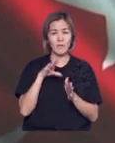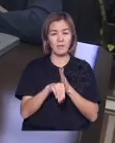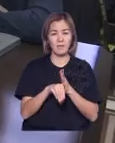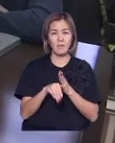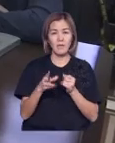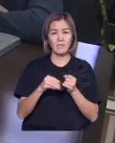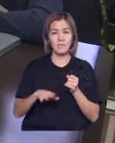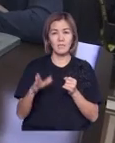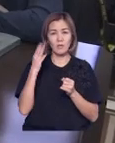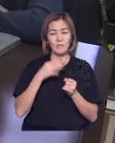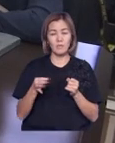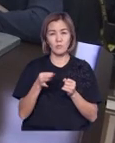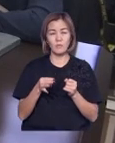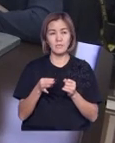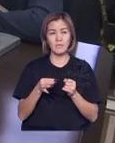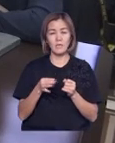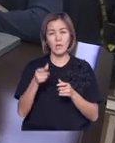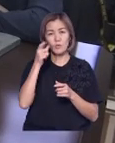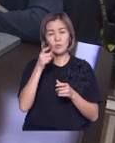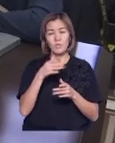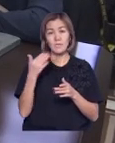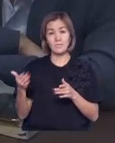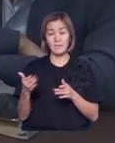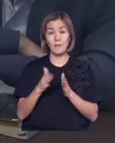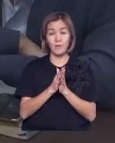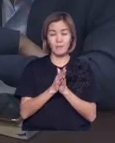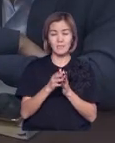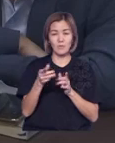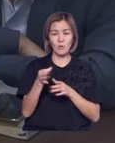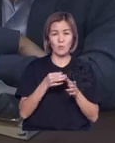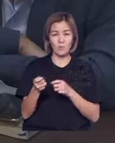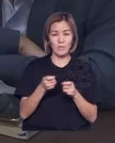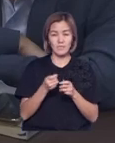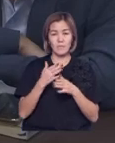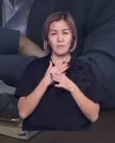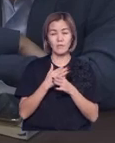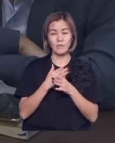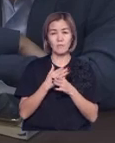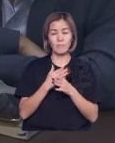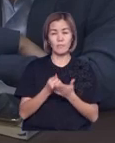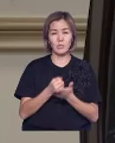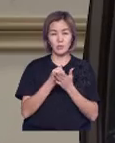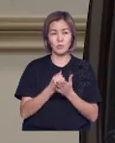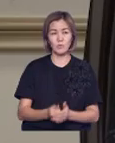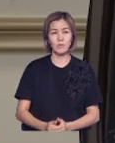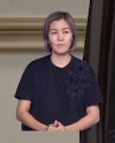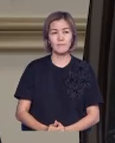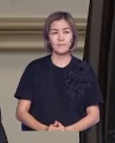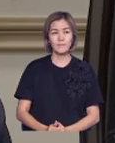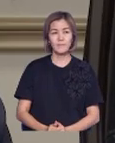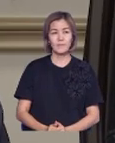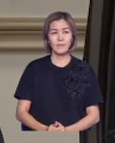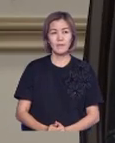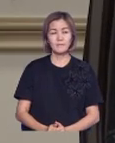на территории Алматинской области. Турецкая сторона попросила главу области оказать им всестороннюю поддержку.